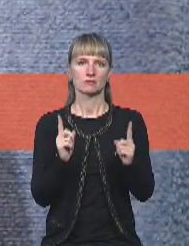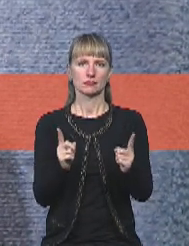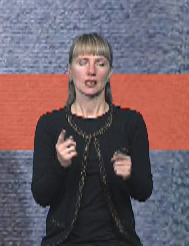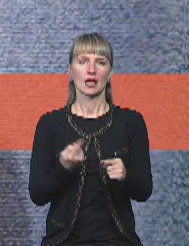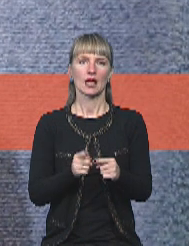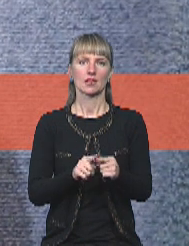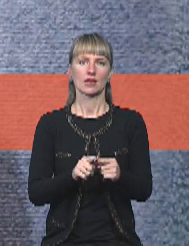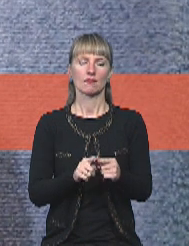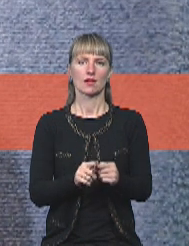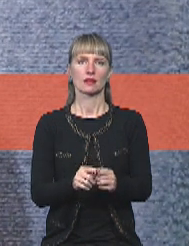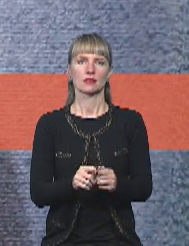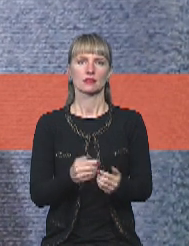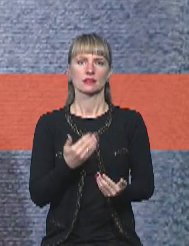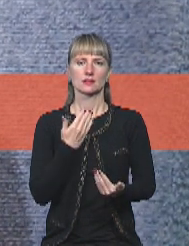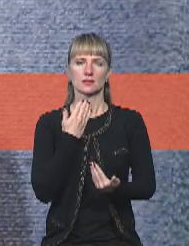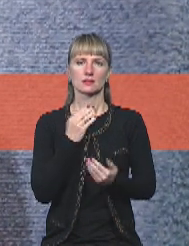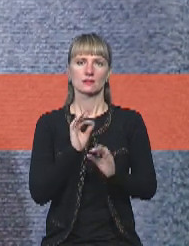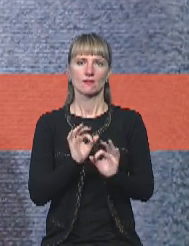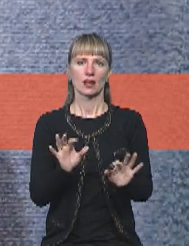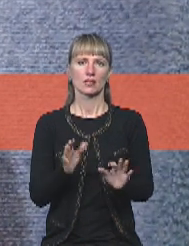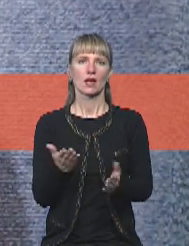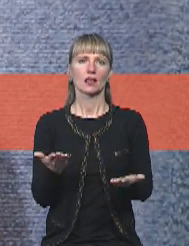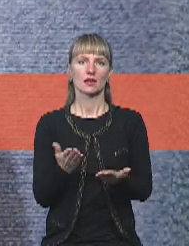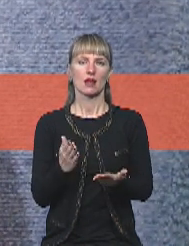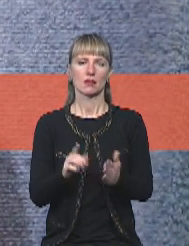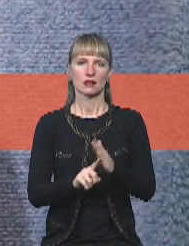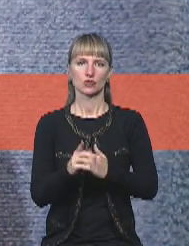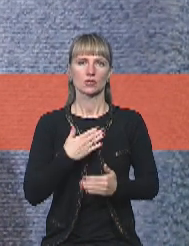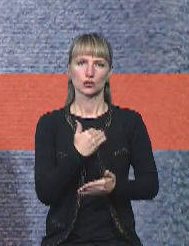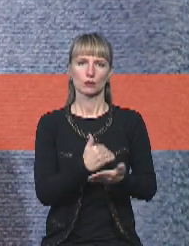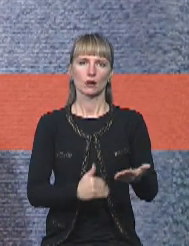цього звернення, як епіграф нашої програми, зараз в вашій увазі.